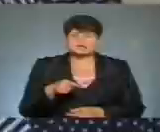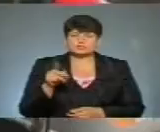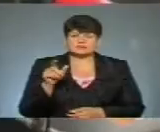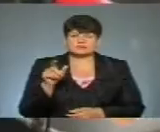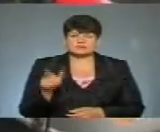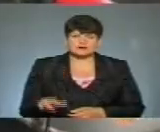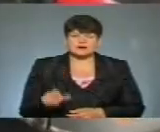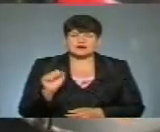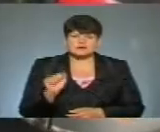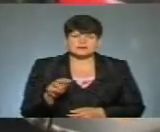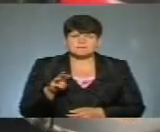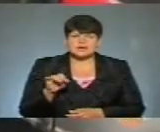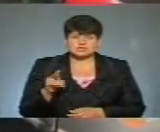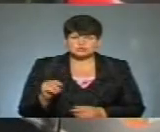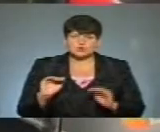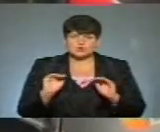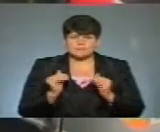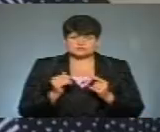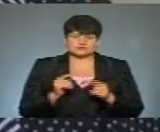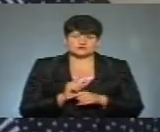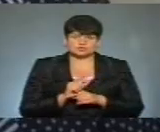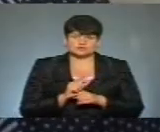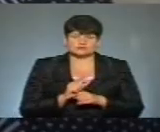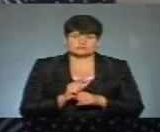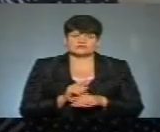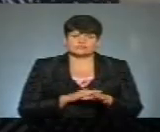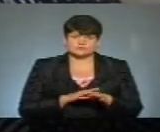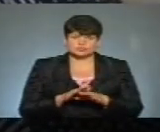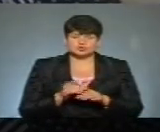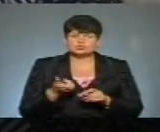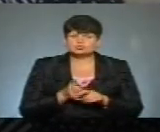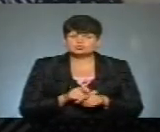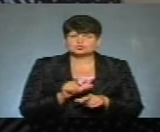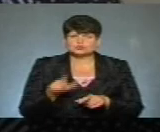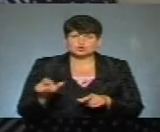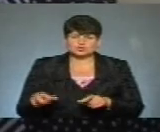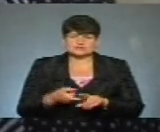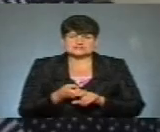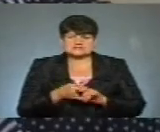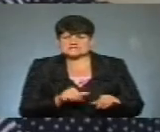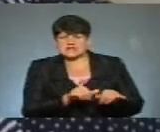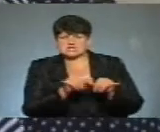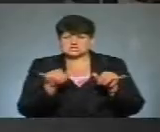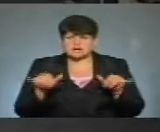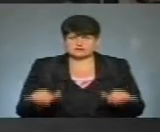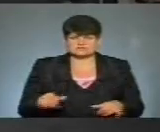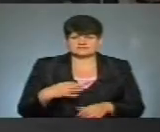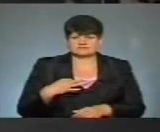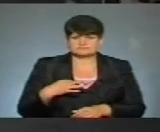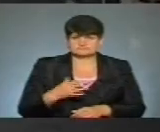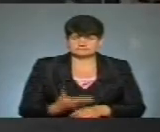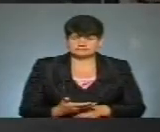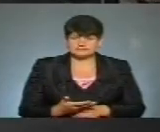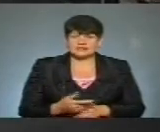каже, обмежувальних норм карантину дотримується. Дуже люди заражаються, вони легко важать, без масок ходять. А